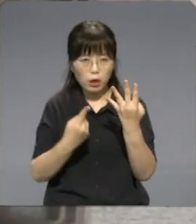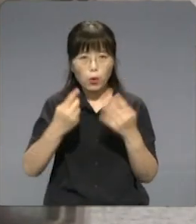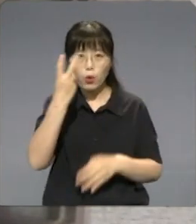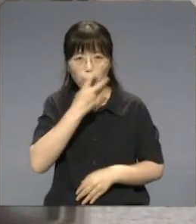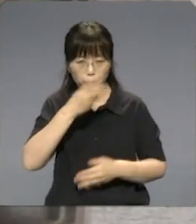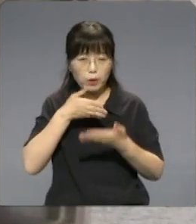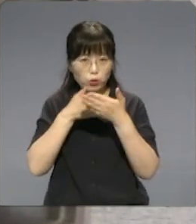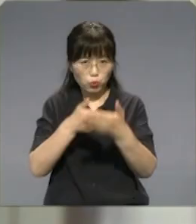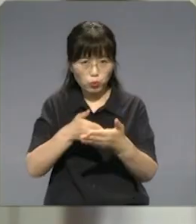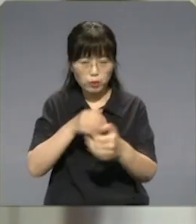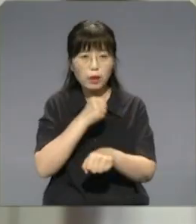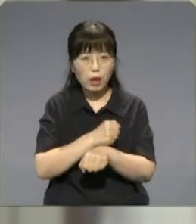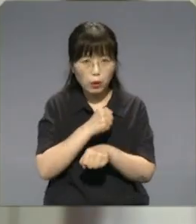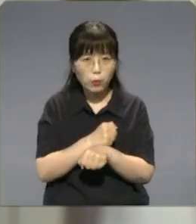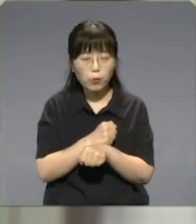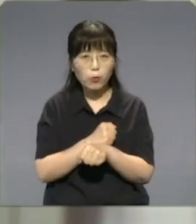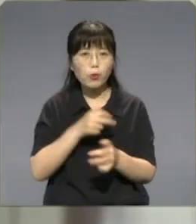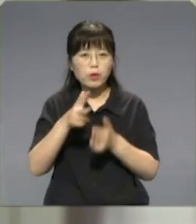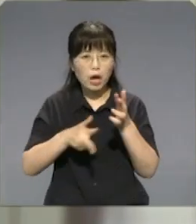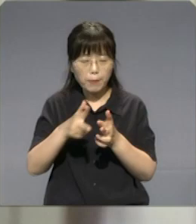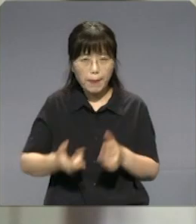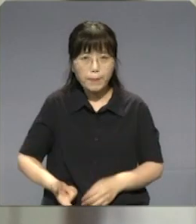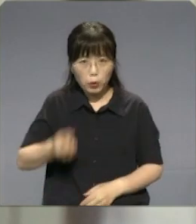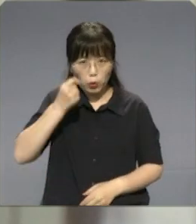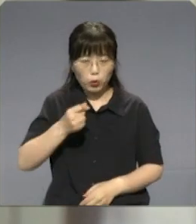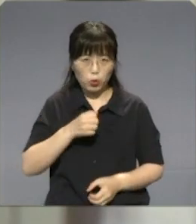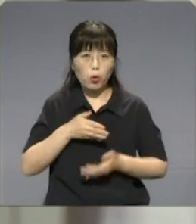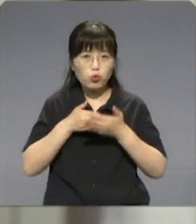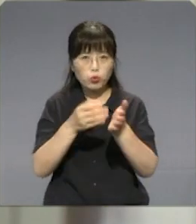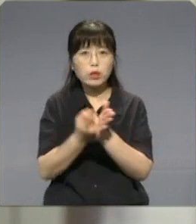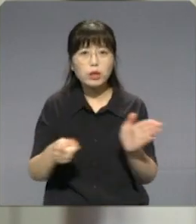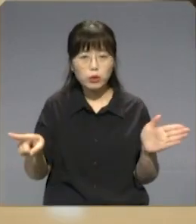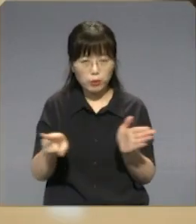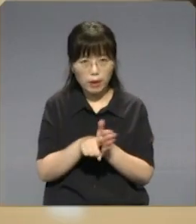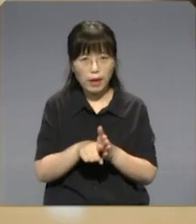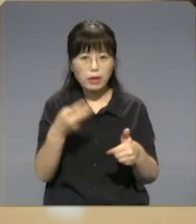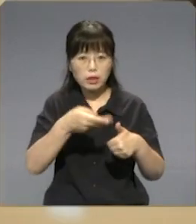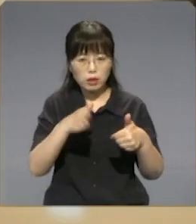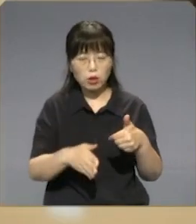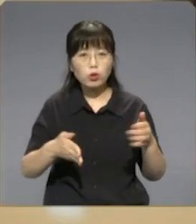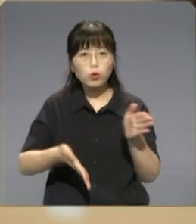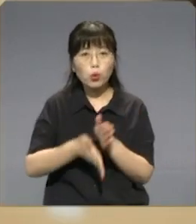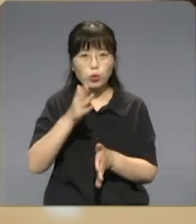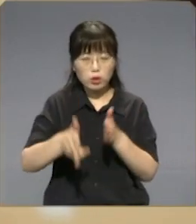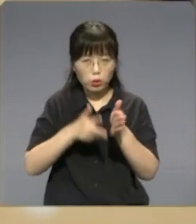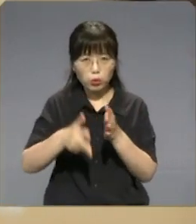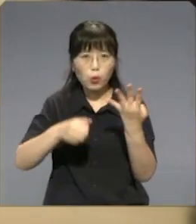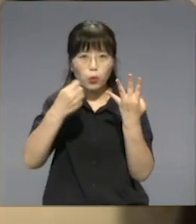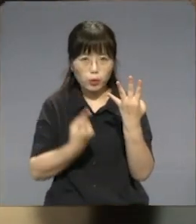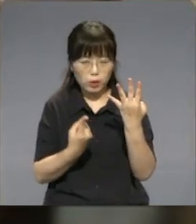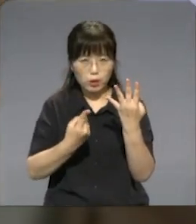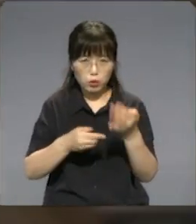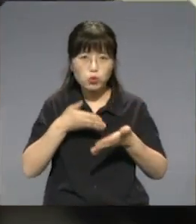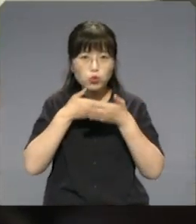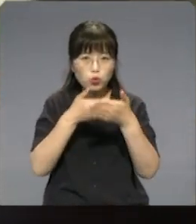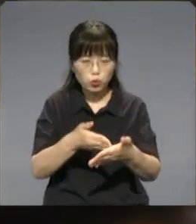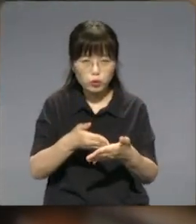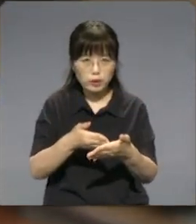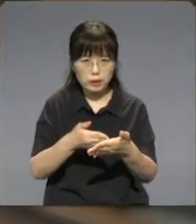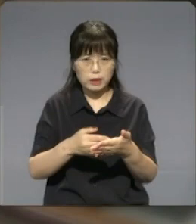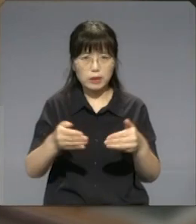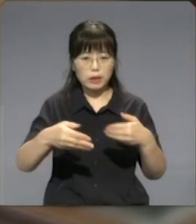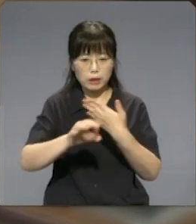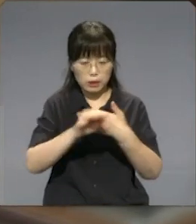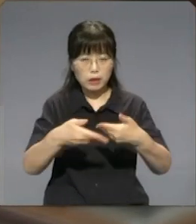검토를 추진하고 사업의 조속한 추진을 위해 인천도시철도 4호선 추진